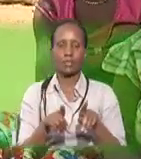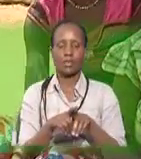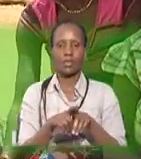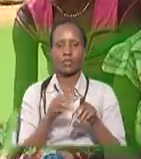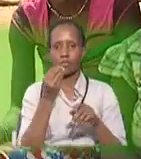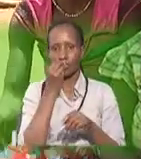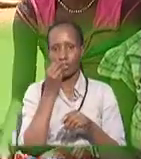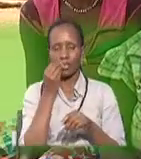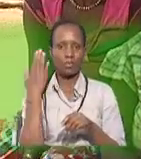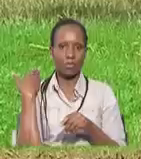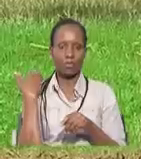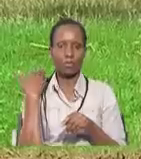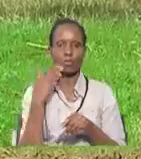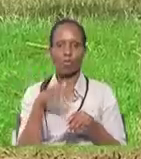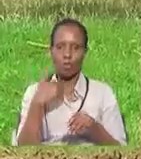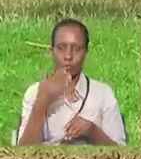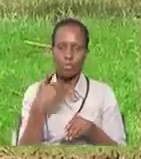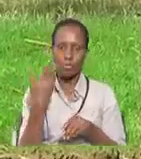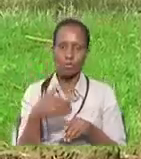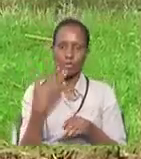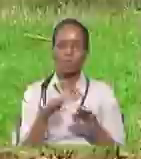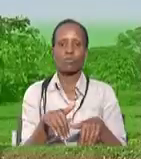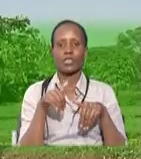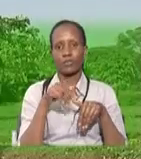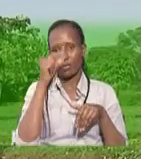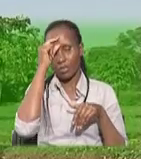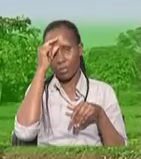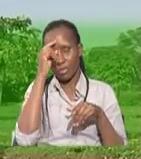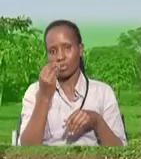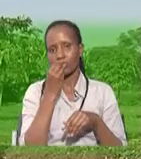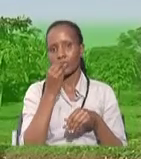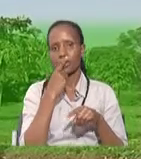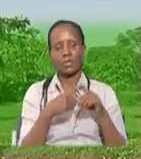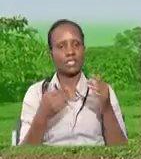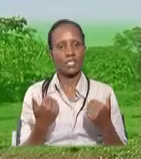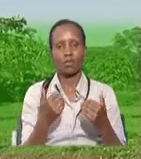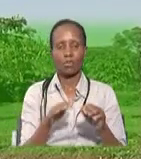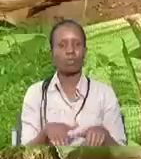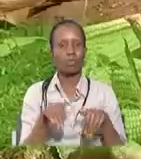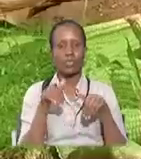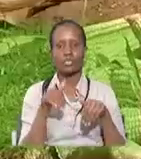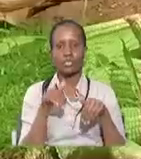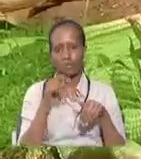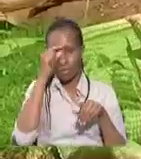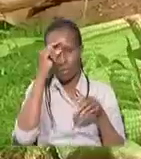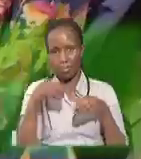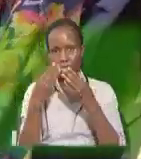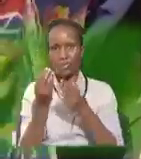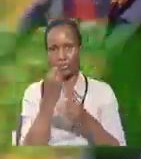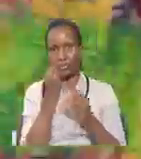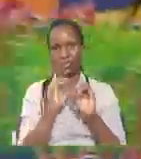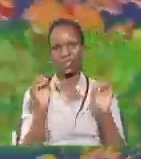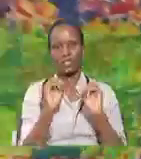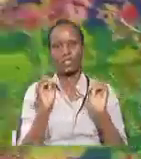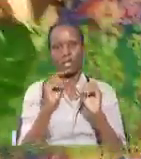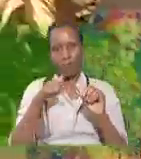mambo ya relief. Sisi tulikuwa tumelishwa na mambo ya relief. Sasa sisi hatupati relief sisi wakulima ya Katulu Irrigation Scheme.